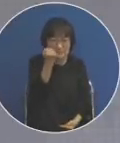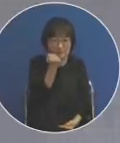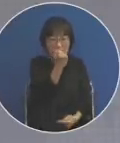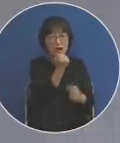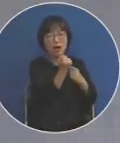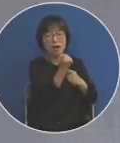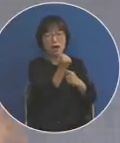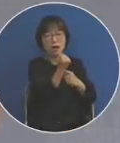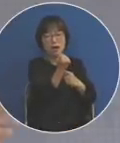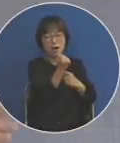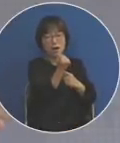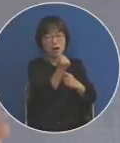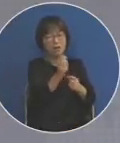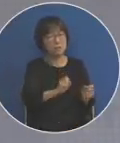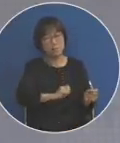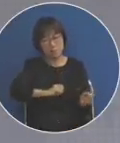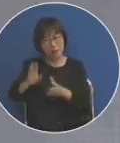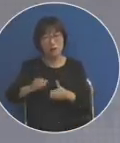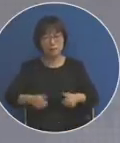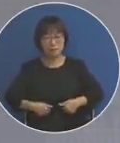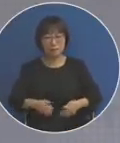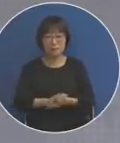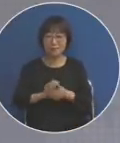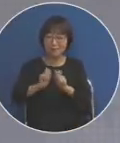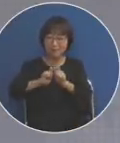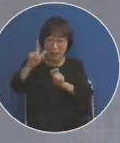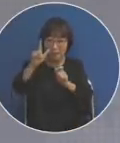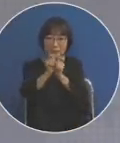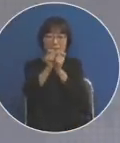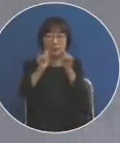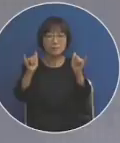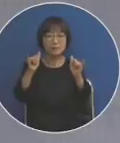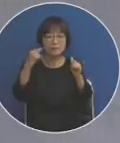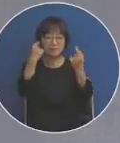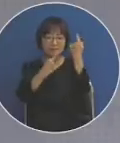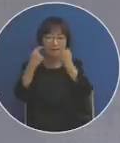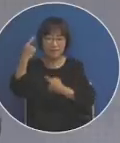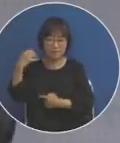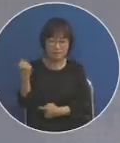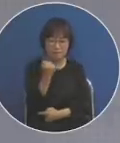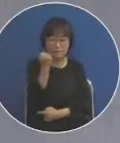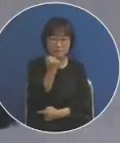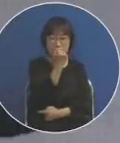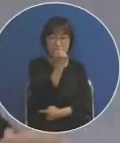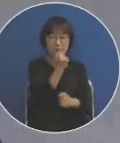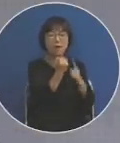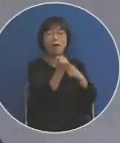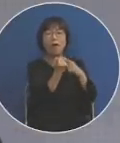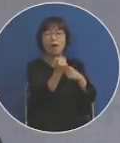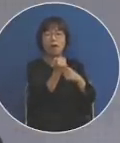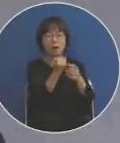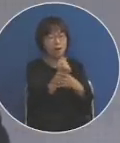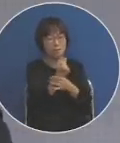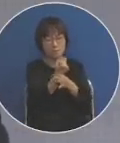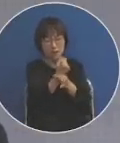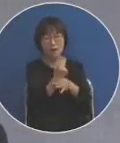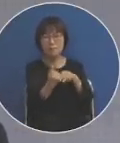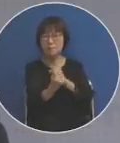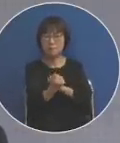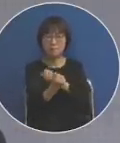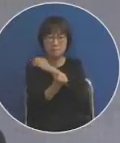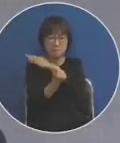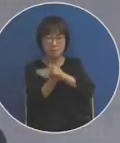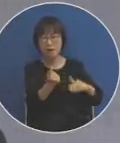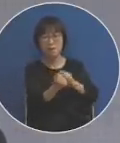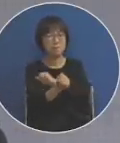true healing will take place. 대부분 사람들이 상처를 많이 받고 있어요. But many people they hold on to their scars. 그 돌을 제해라. We have to clear out those stones. 그 안 제하면